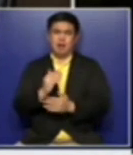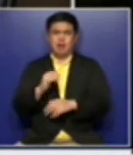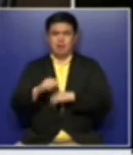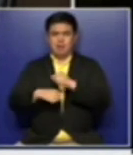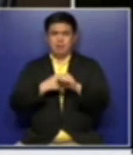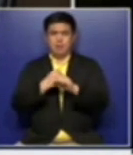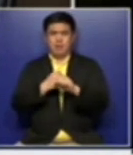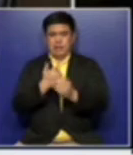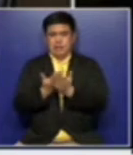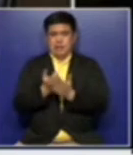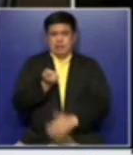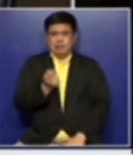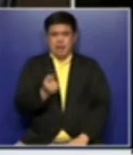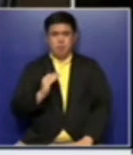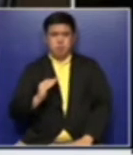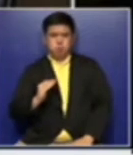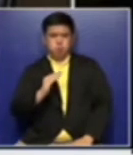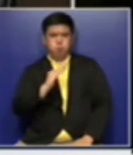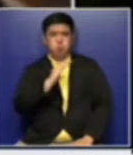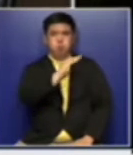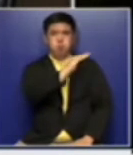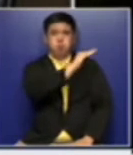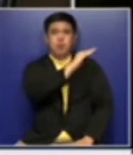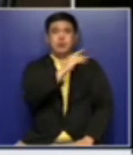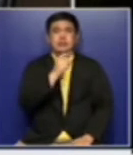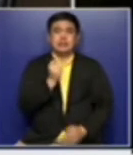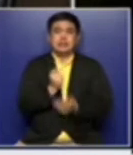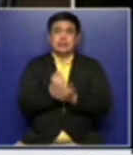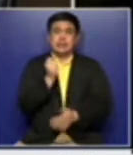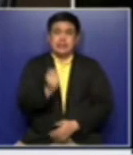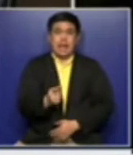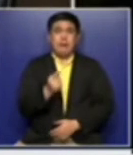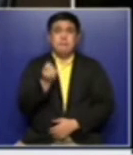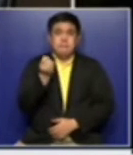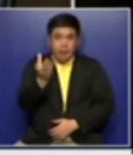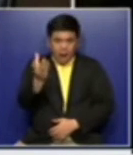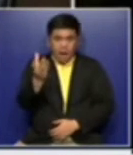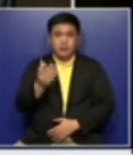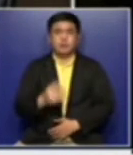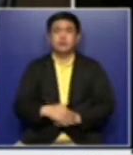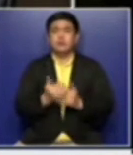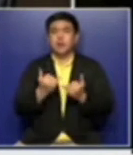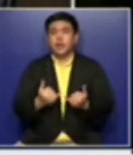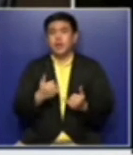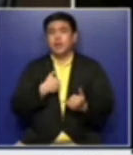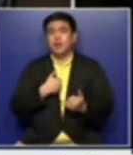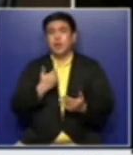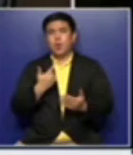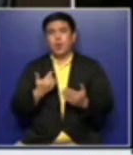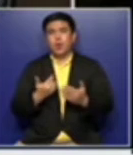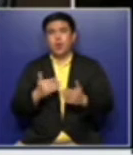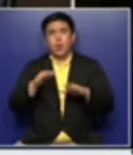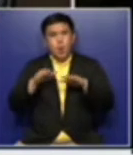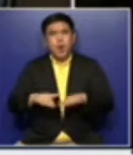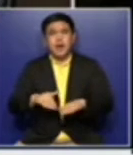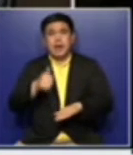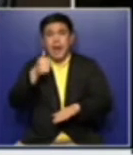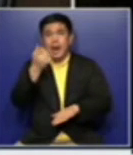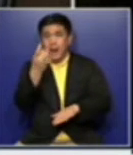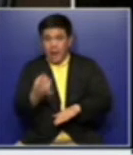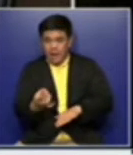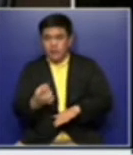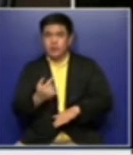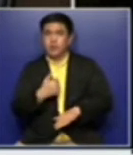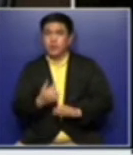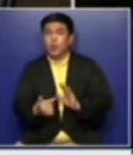กปีรายได้ประจำที่ไม่อาจหลีกเลี่ยงได้ดังนี้นะครับจะมีรายการ